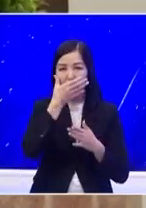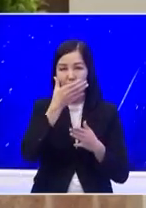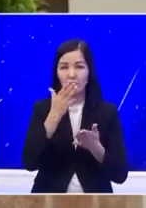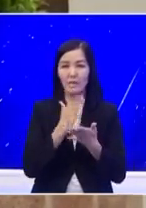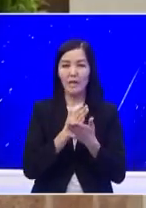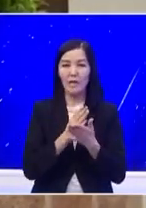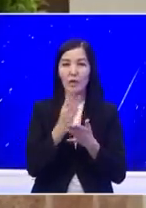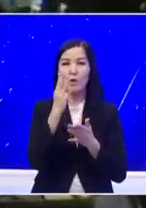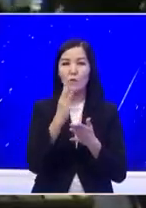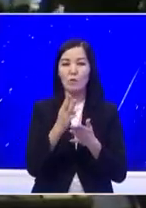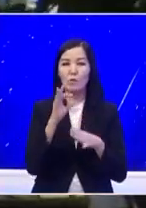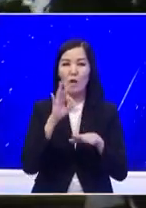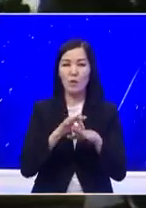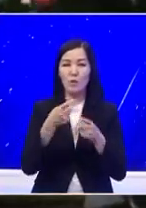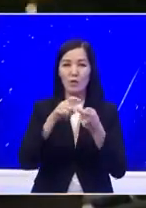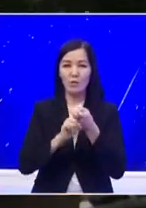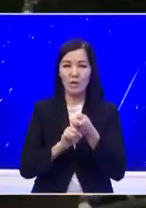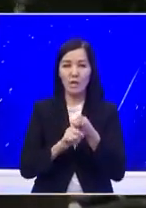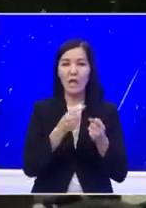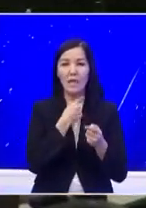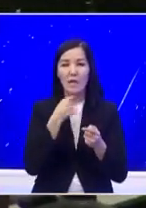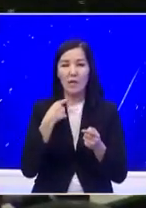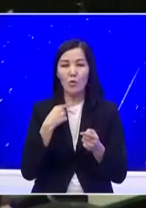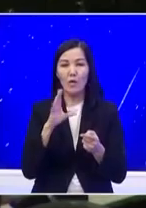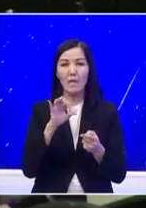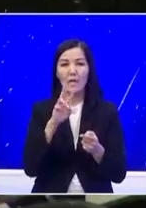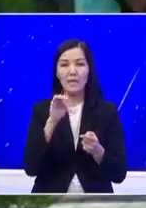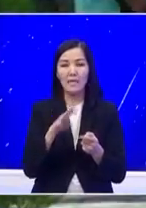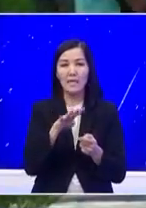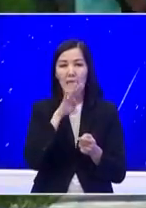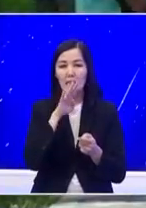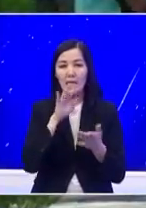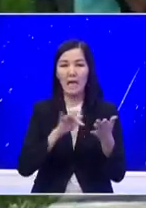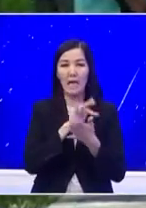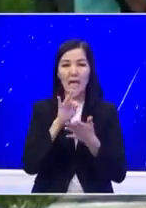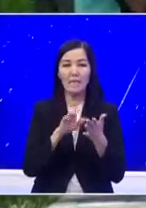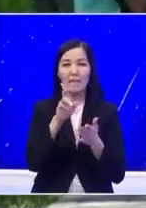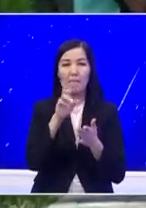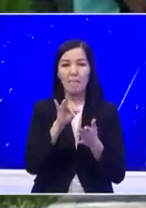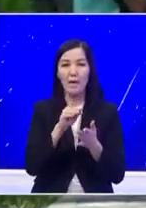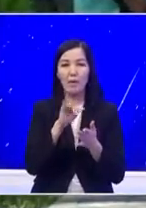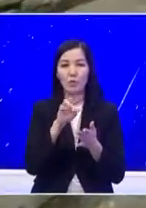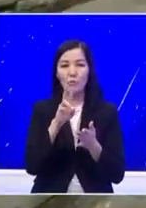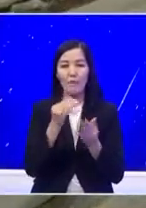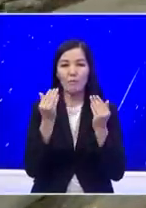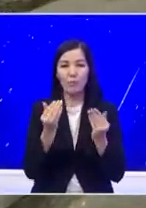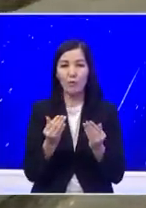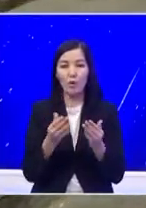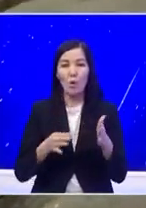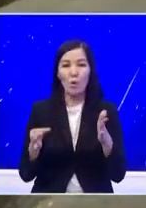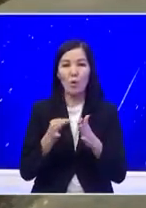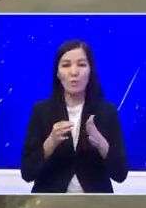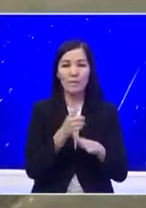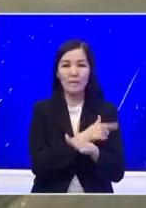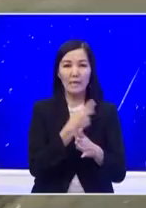өңірде 3 адам тәжіндетінен көз жұмыпты. Олар Талдықорған, Ескелді мен Текелі қаласынан. Батыржан Байжұмановтың сөзінше, бүгінде облыста